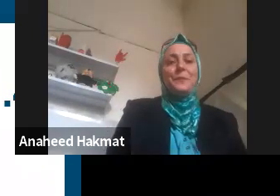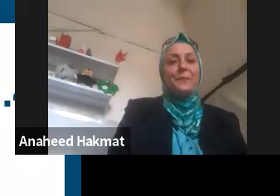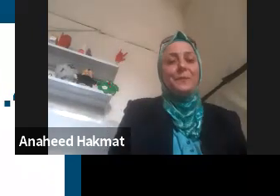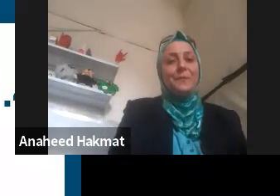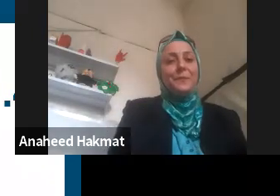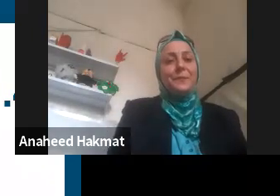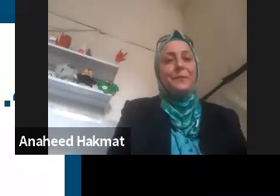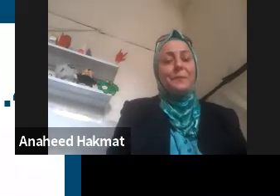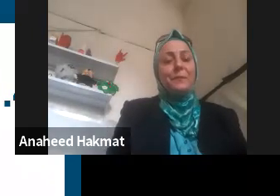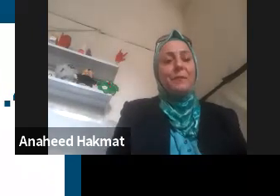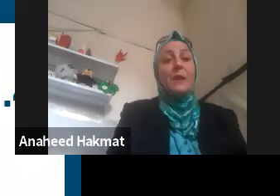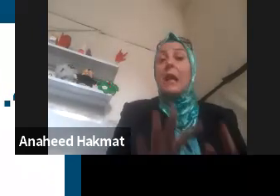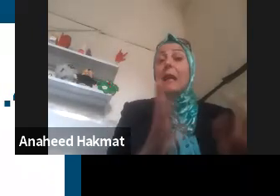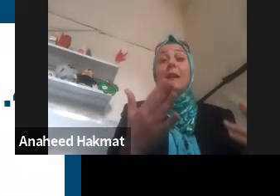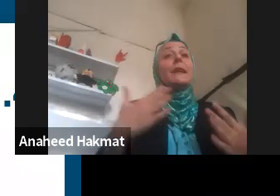كيف فينا